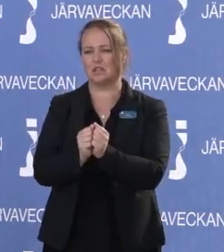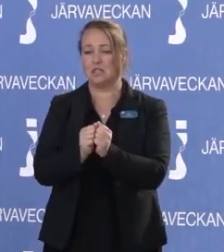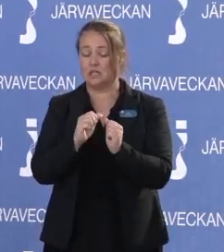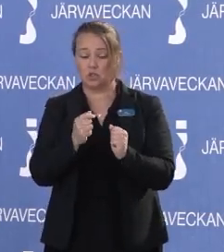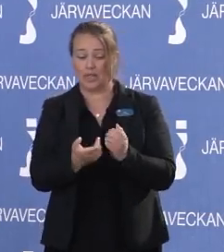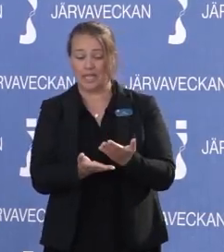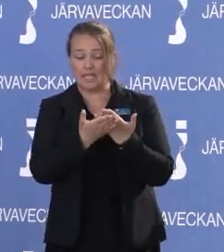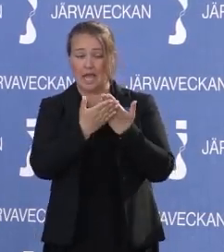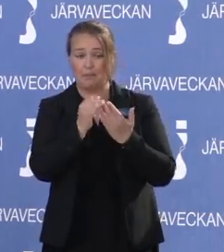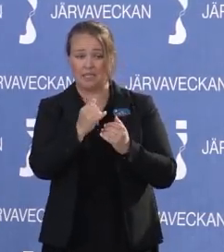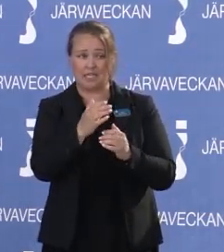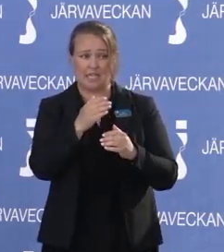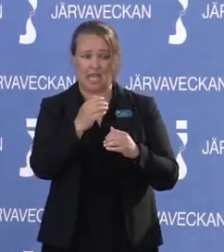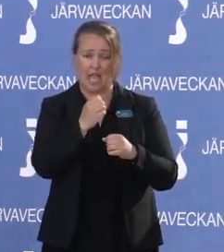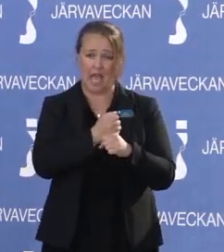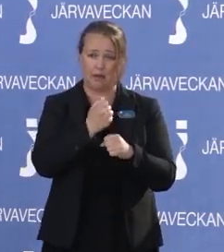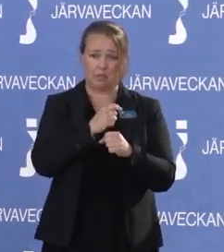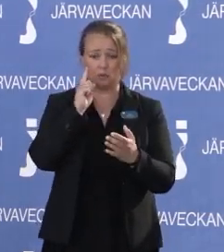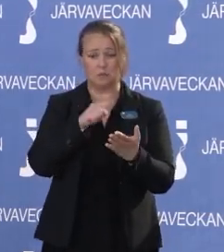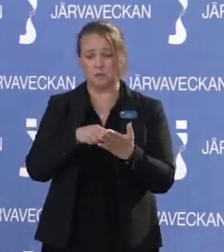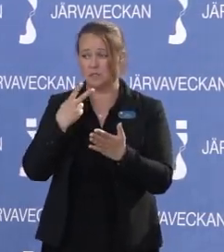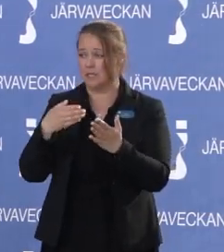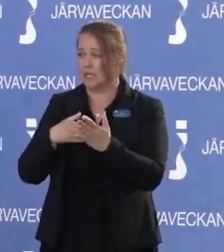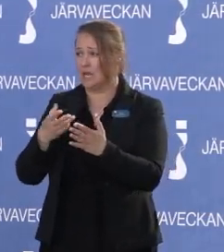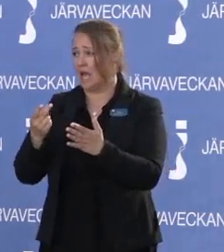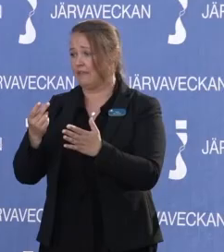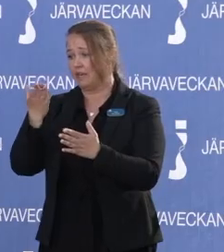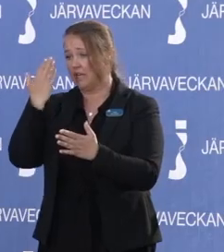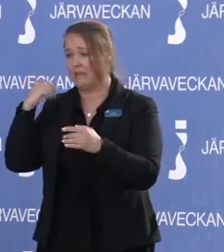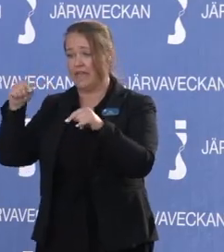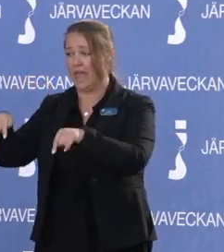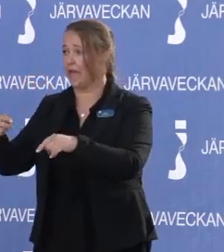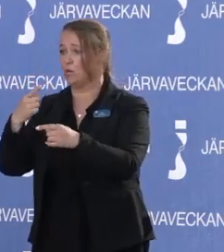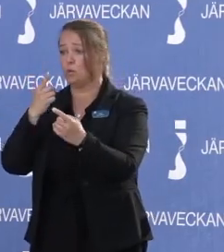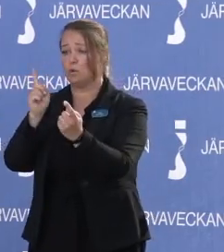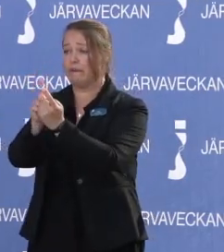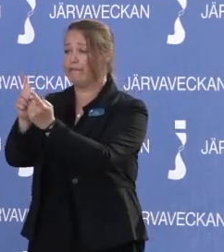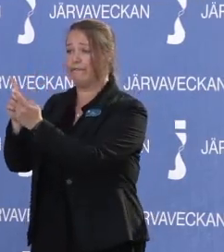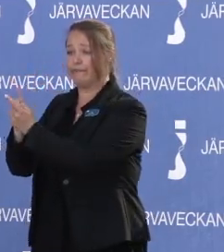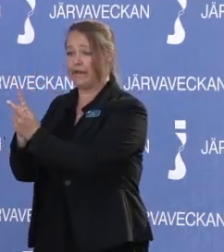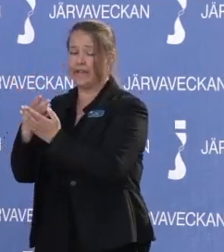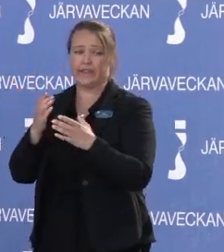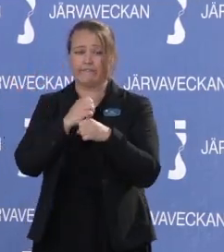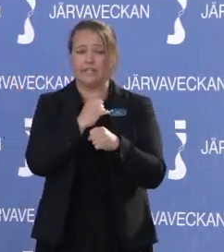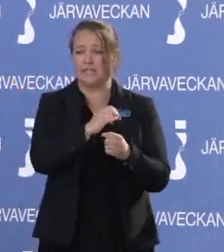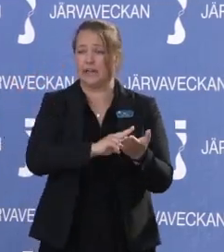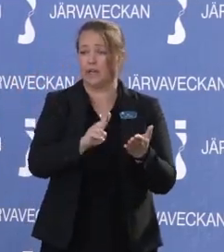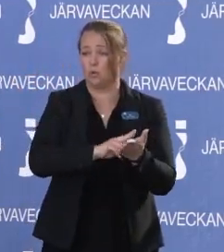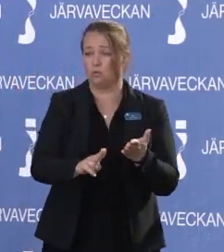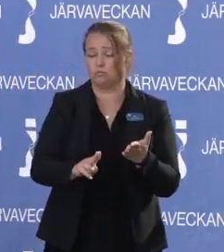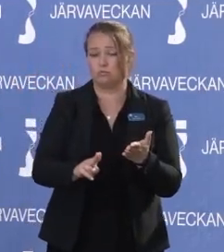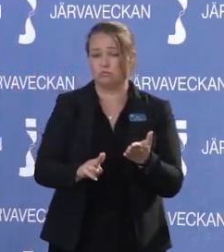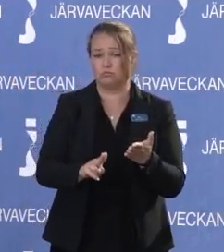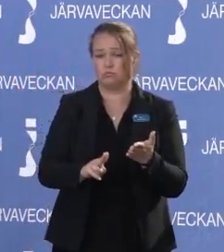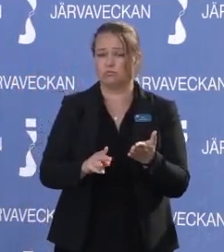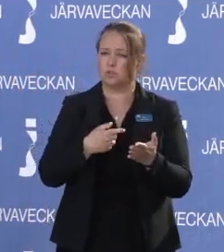arbetet för att frigöra muskler att vara här och inte sitta inne på redaktionen kanske. Mm. Så att vi ser